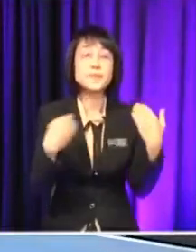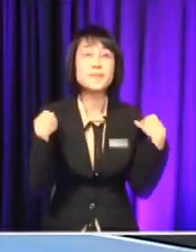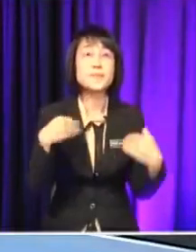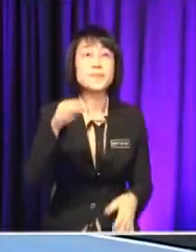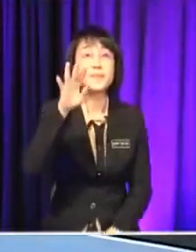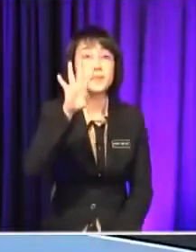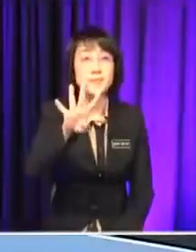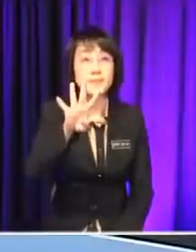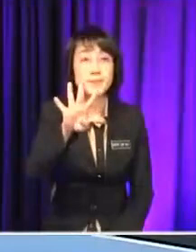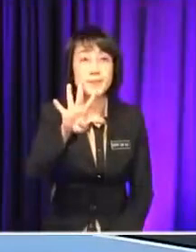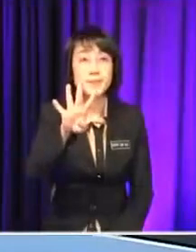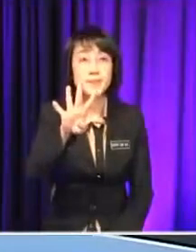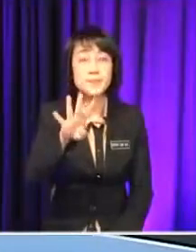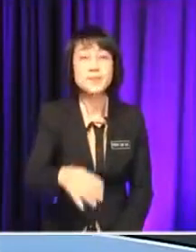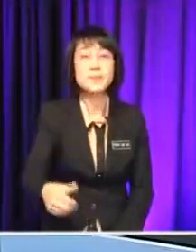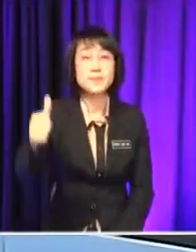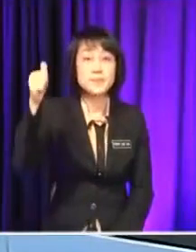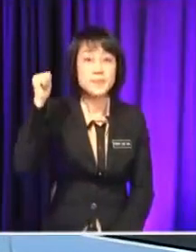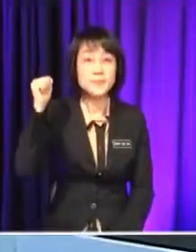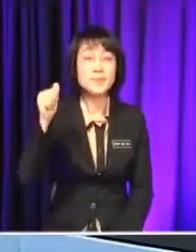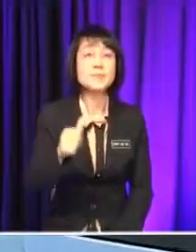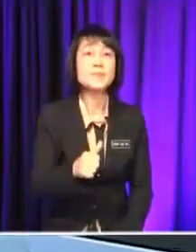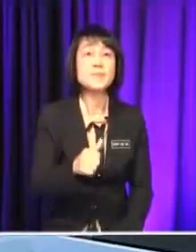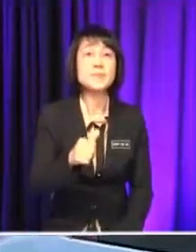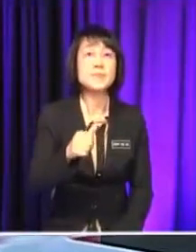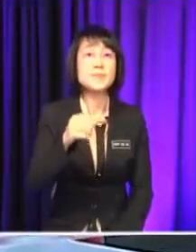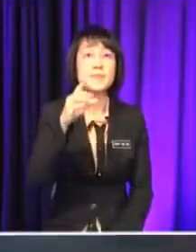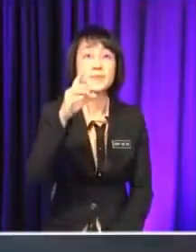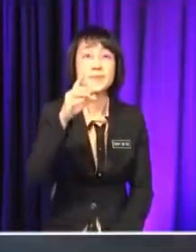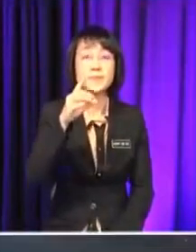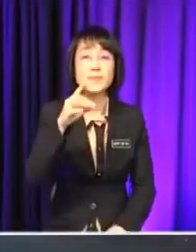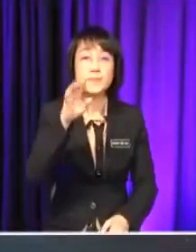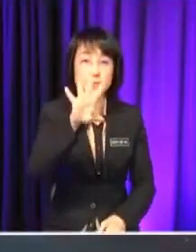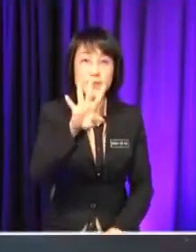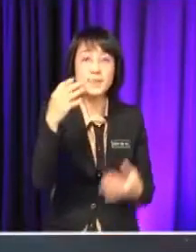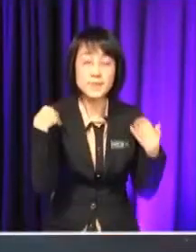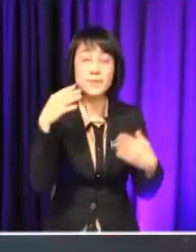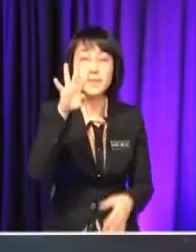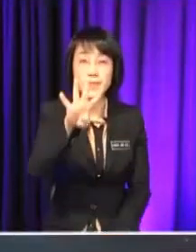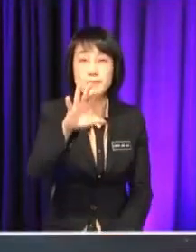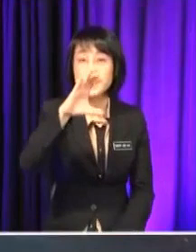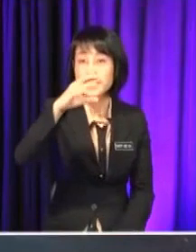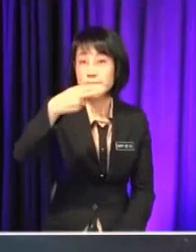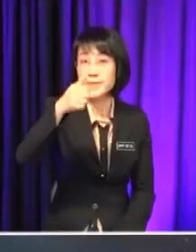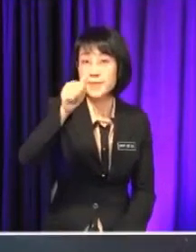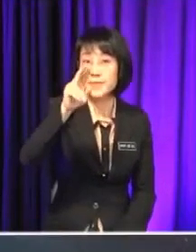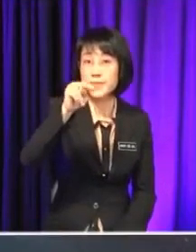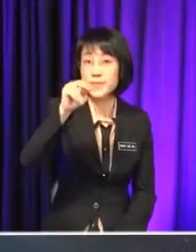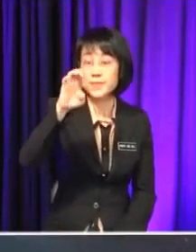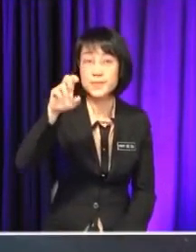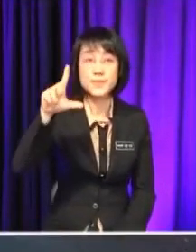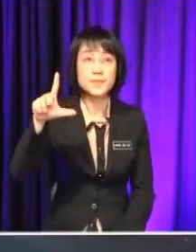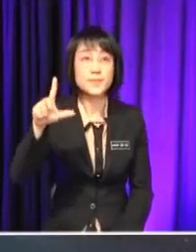di belakang perekam video digital ini kita ada 4 Channel Oke di sinilah potnya Oke kita ada